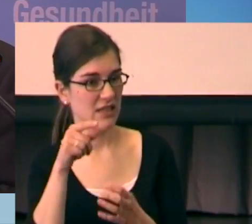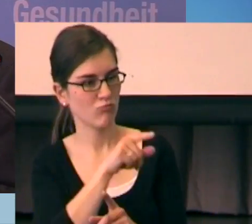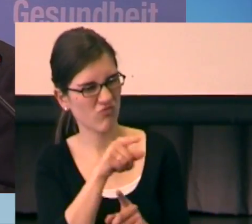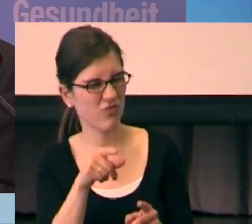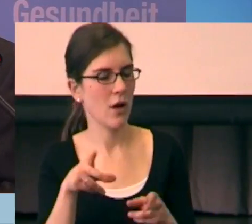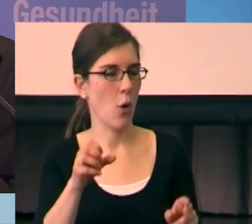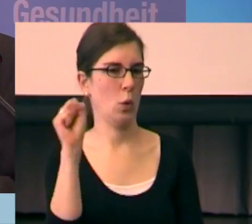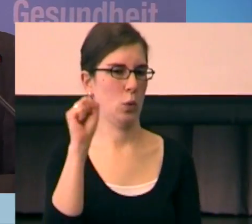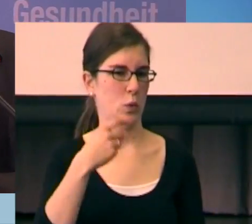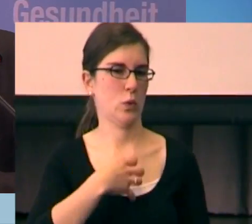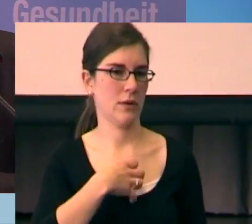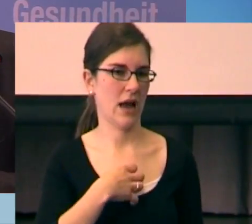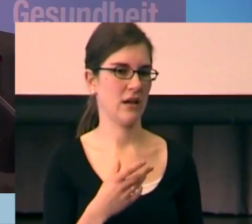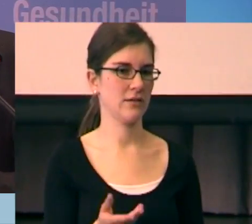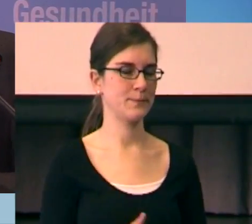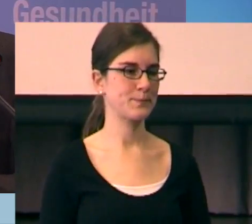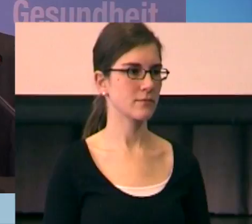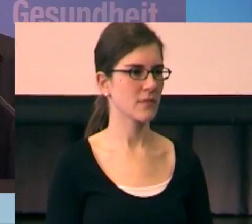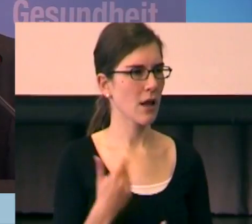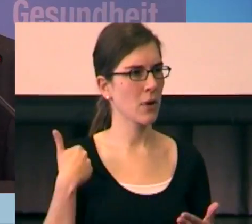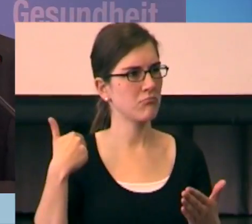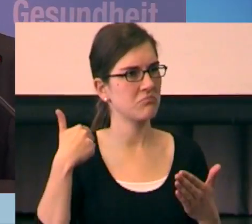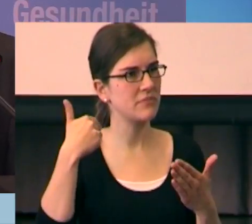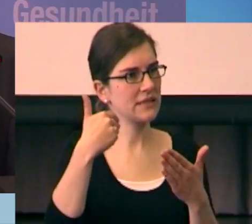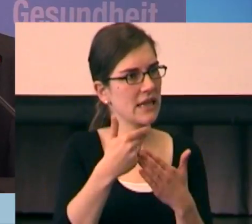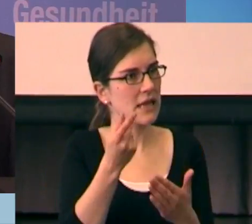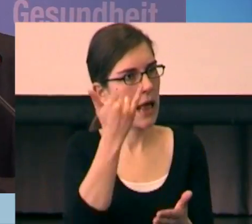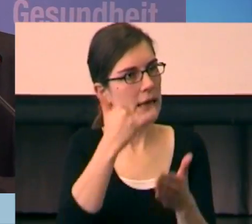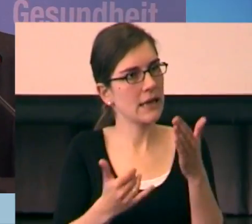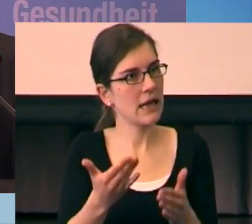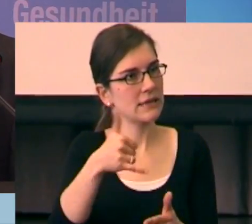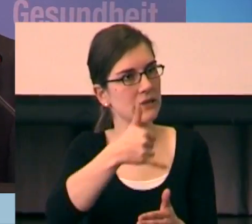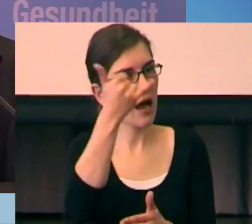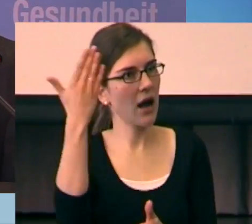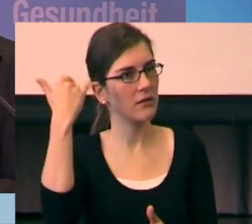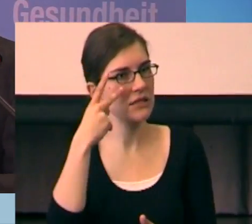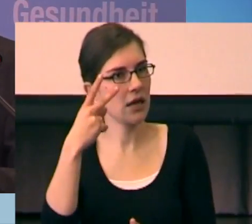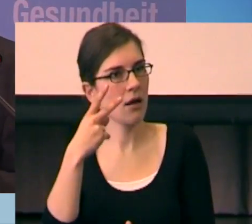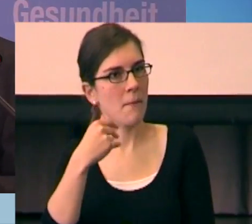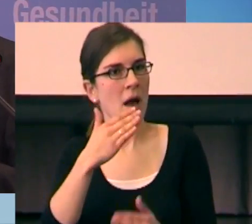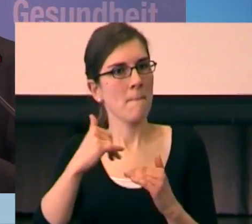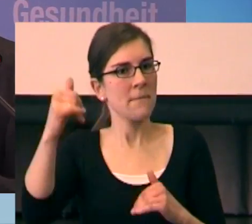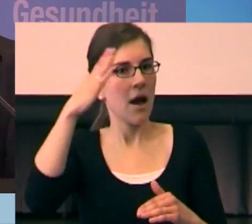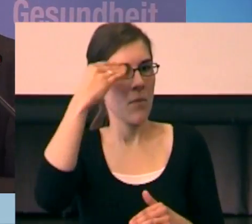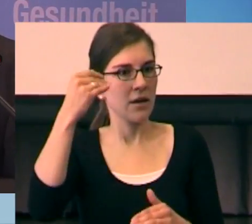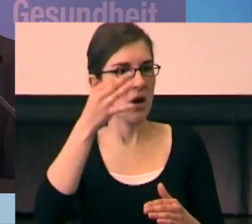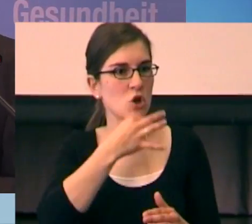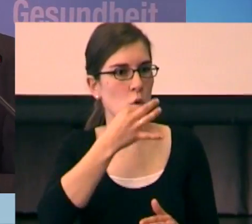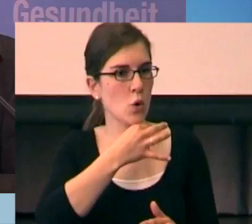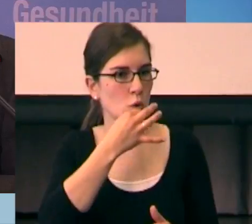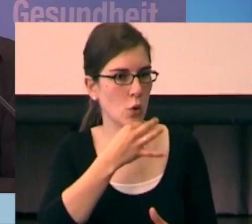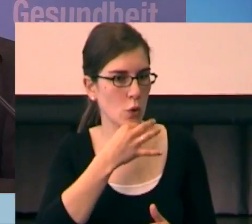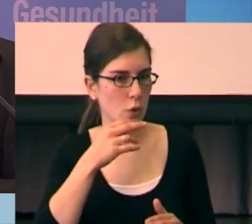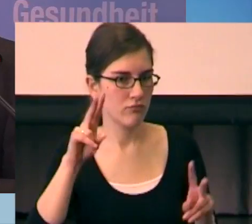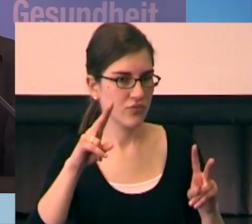in den letzten Jahren bemerkt, dass die Zahl der Männer immer jünger werden. Das heißt, dieser Gipfel wird sich immer mehr zum